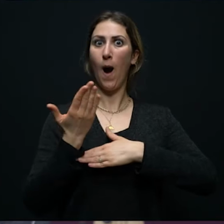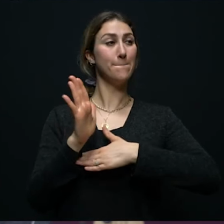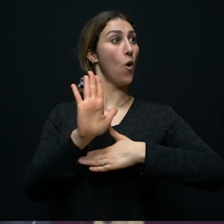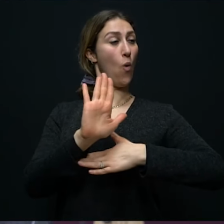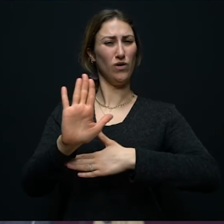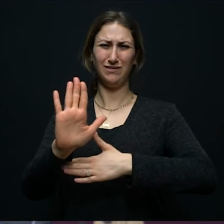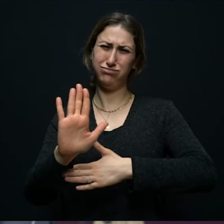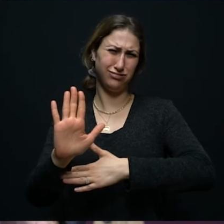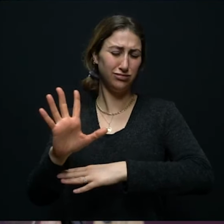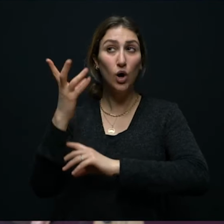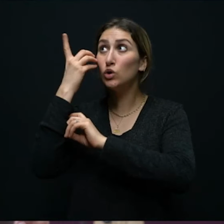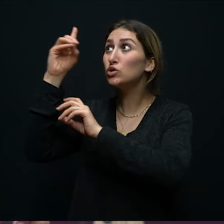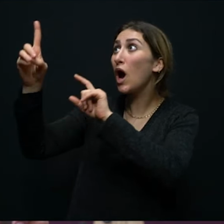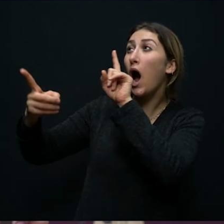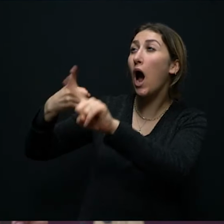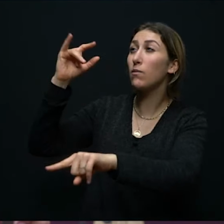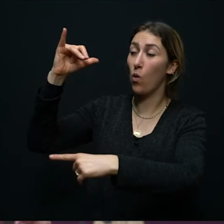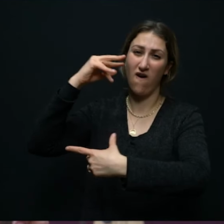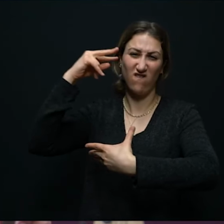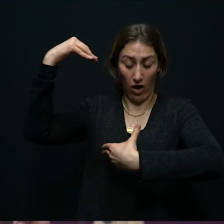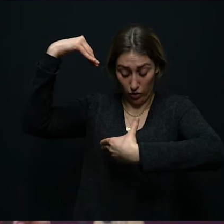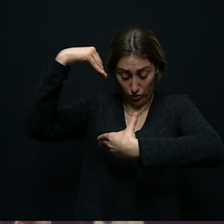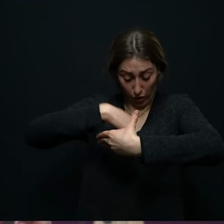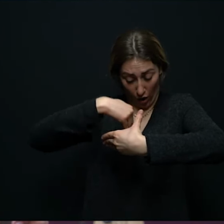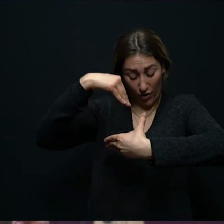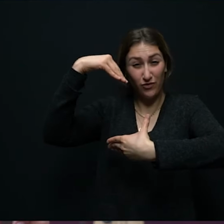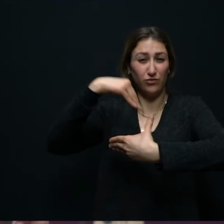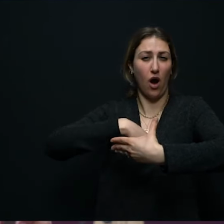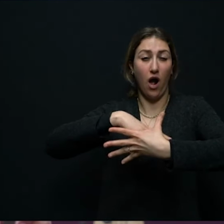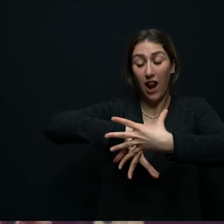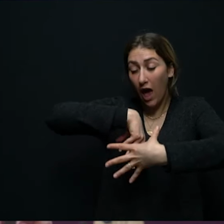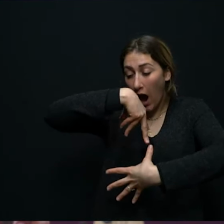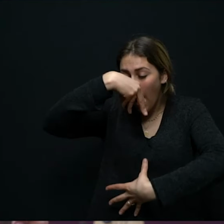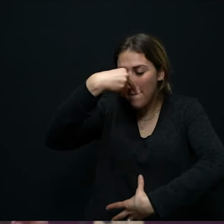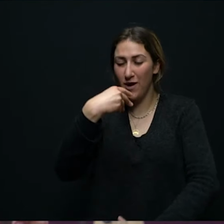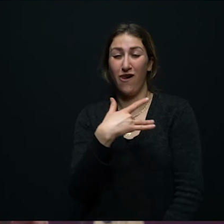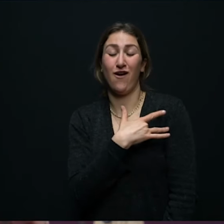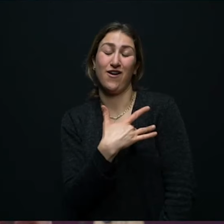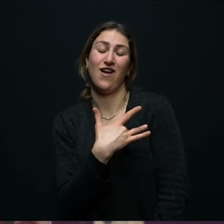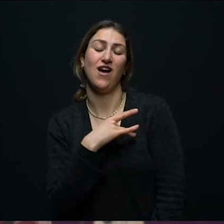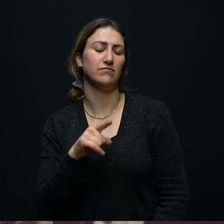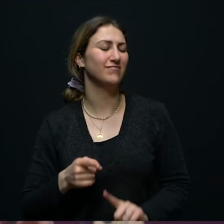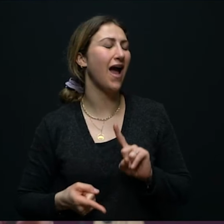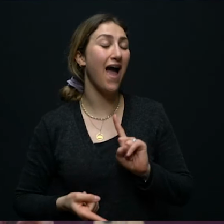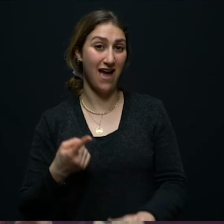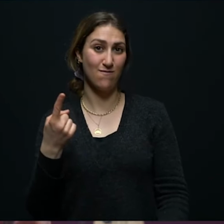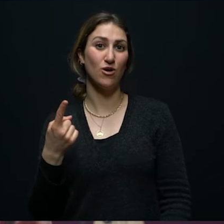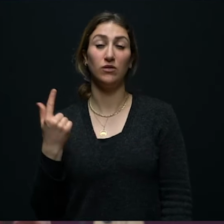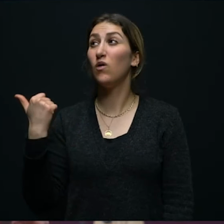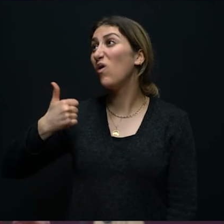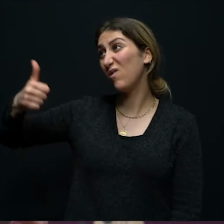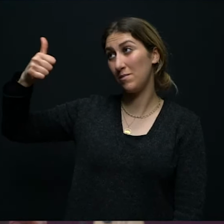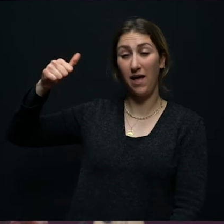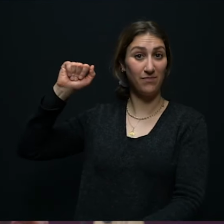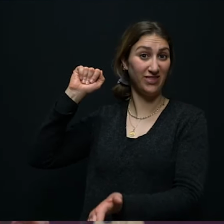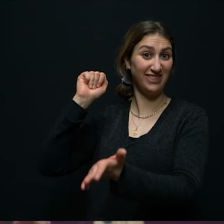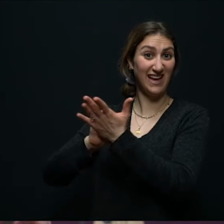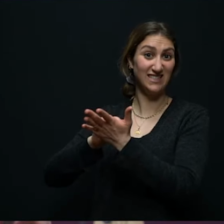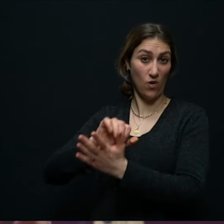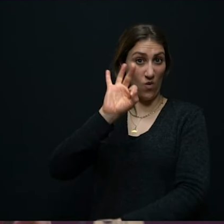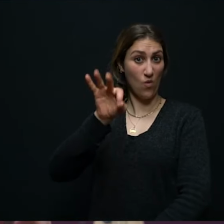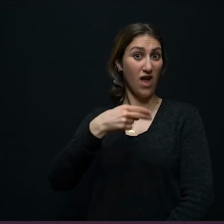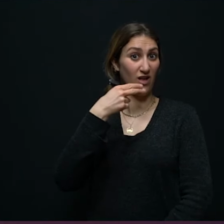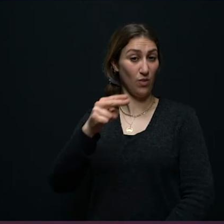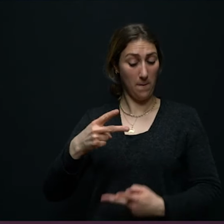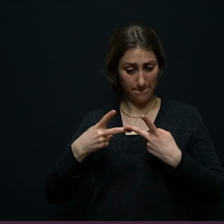prêt c'est celui qui voit à l'intérieur qui décidera le jour venu si tu peu ou pas entrer dans